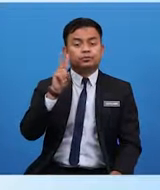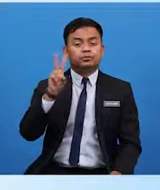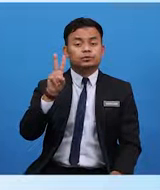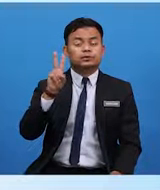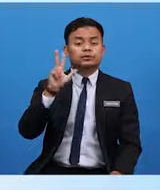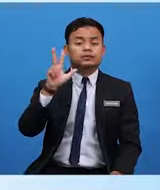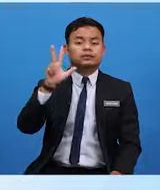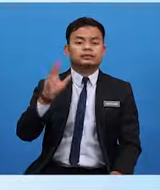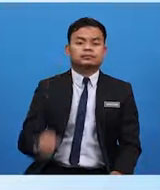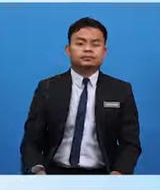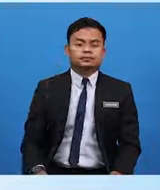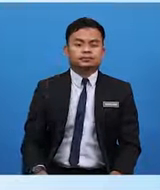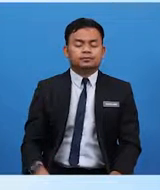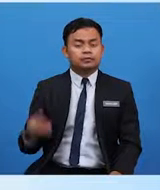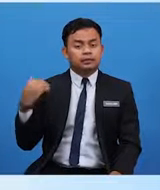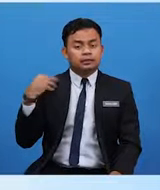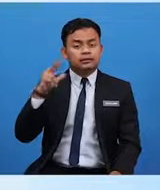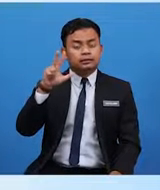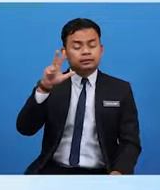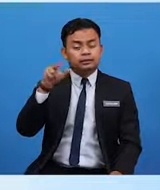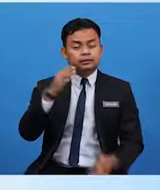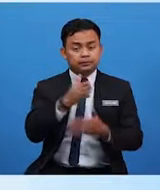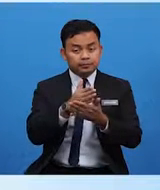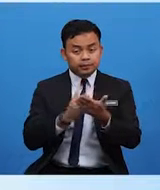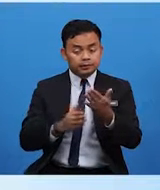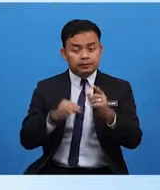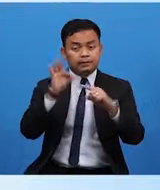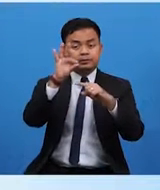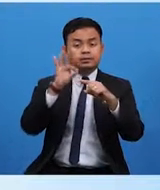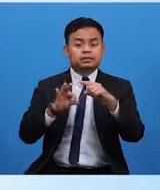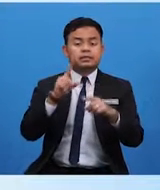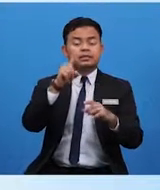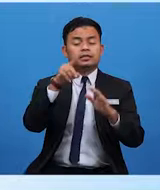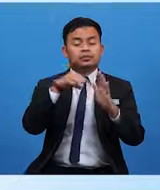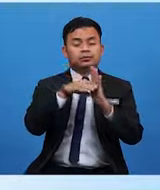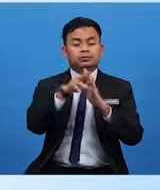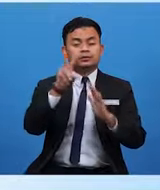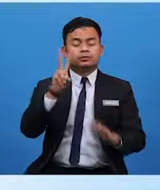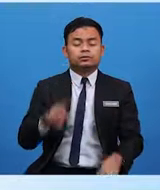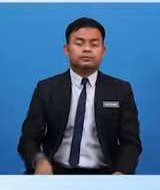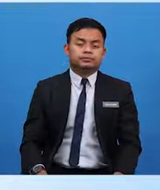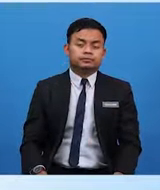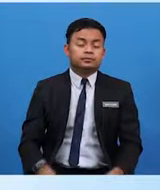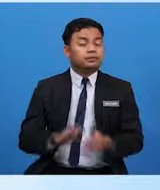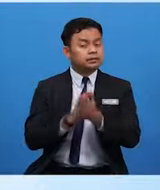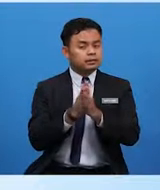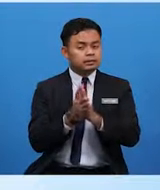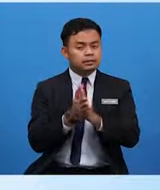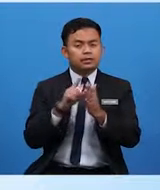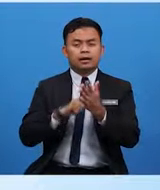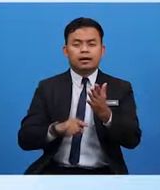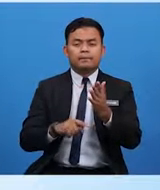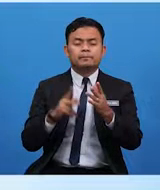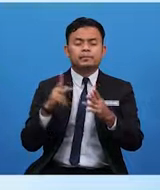123 ada tiga bahagian pecahan 1/2 make over Kajo